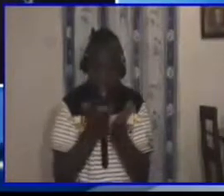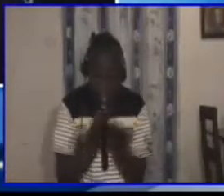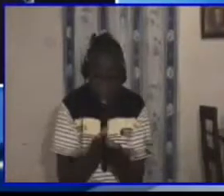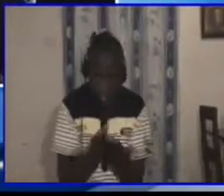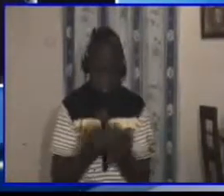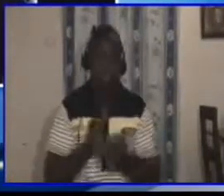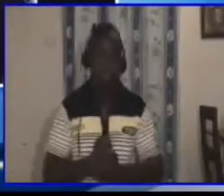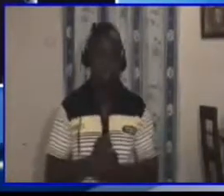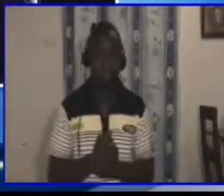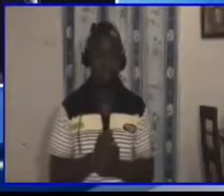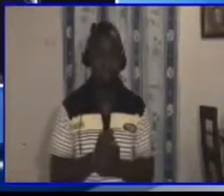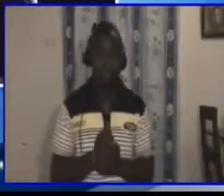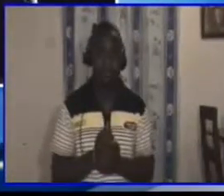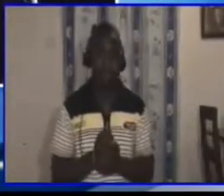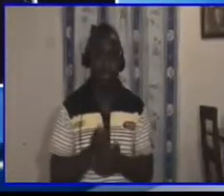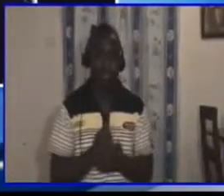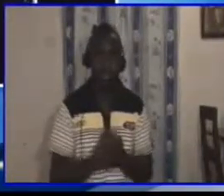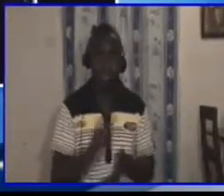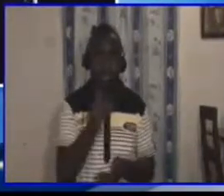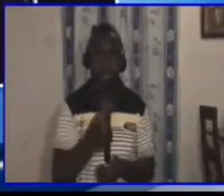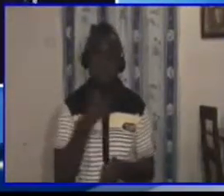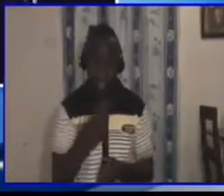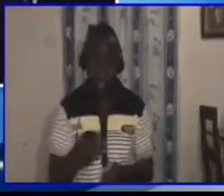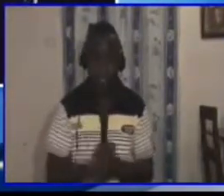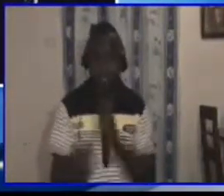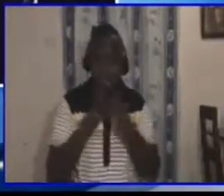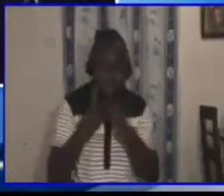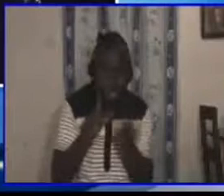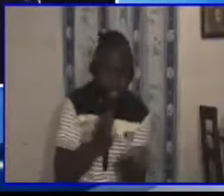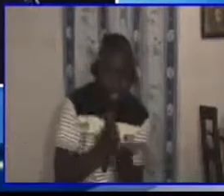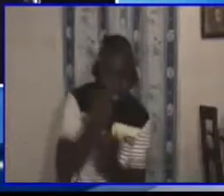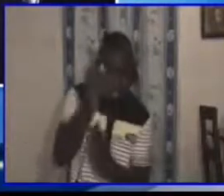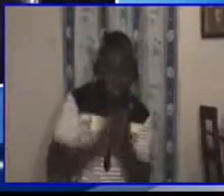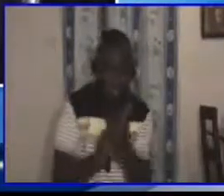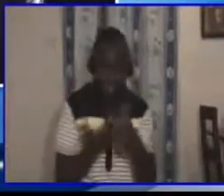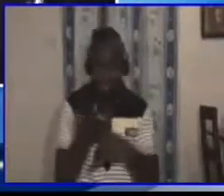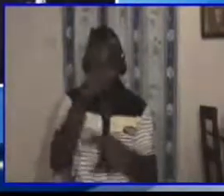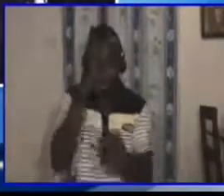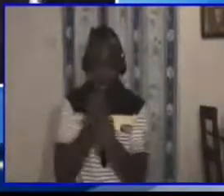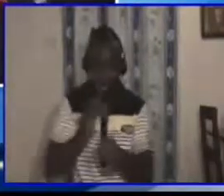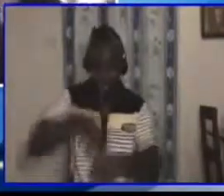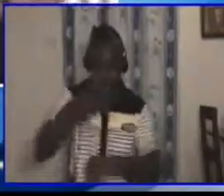ma anche lì dobbiamo andare nelle sacre scritture